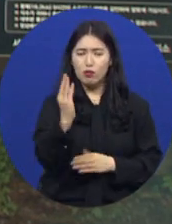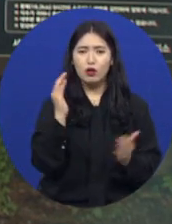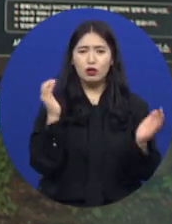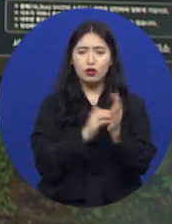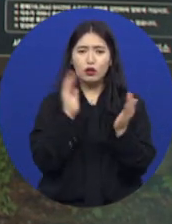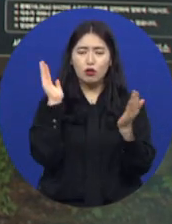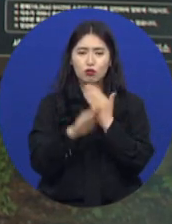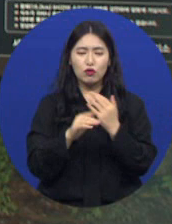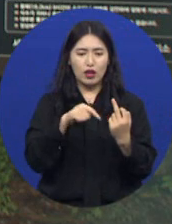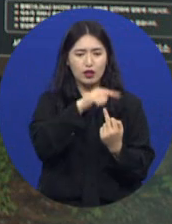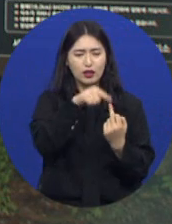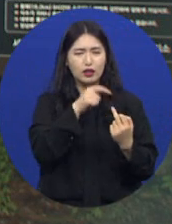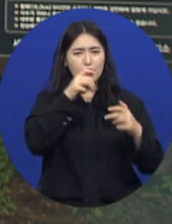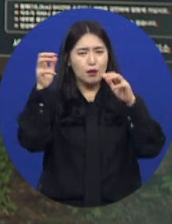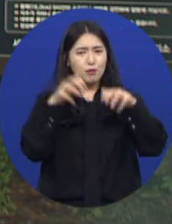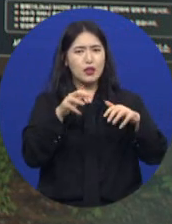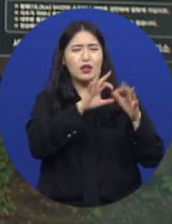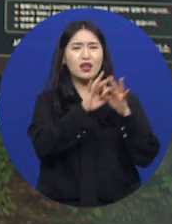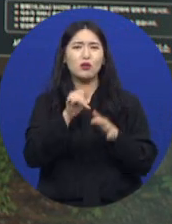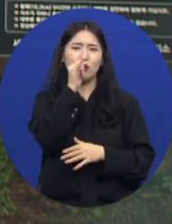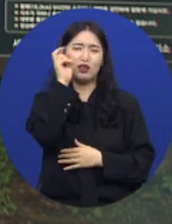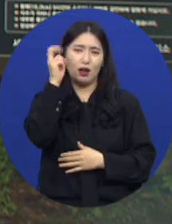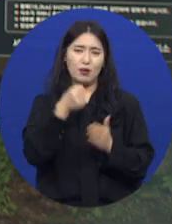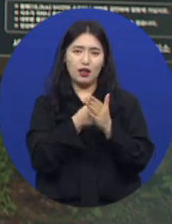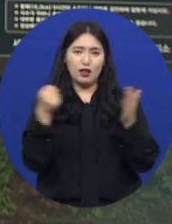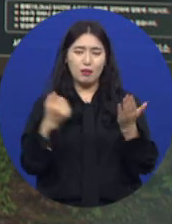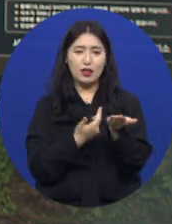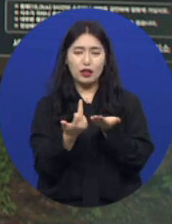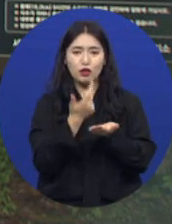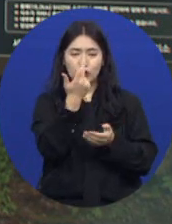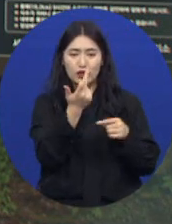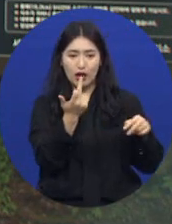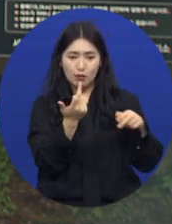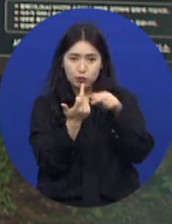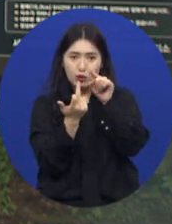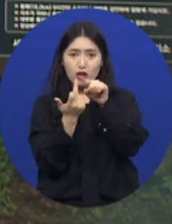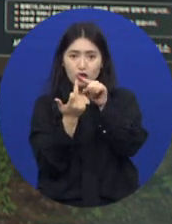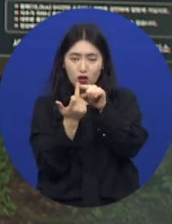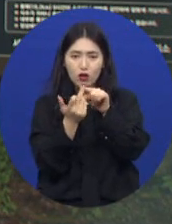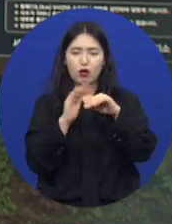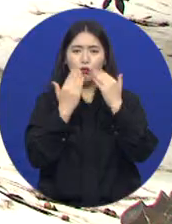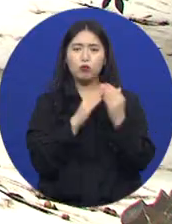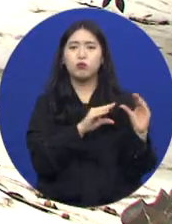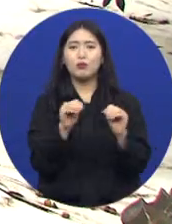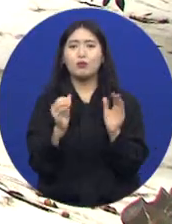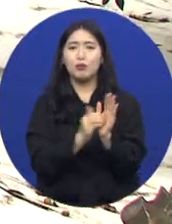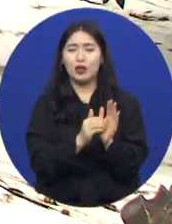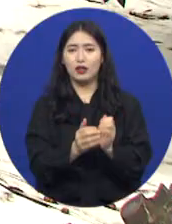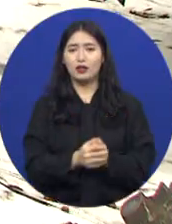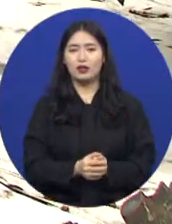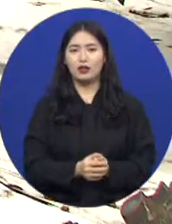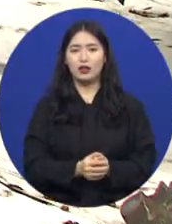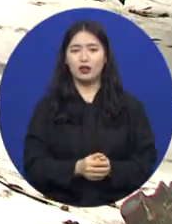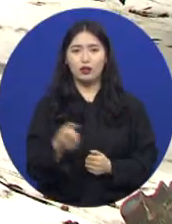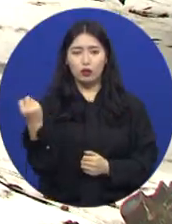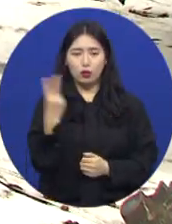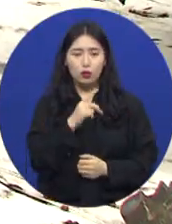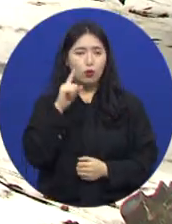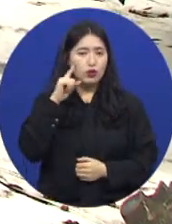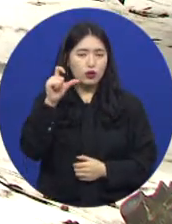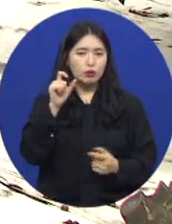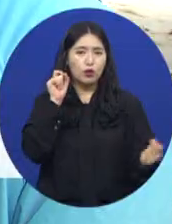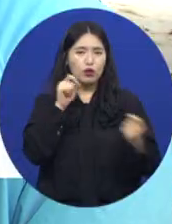산지에 많은 비가 내릴 것으로 예보되면서 한라산 정상으로 가는 코스는 모두 통제됐습니다. 여기에다 보름